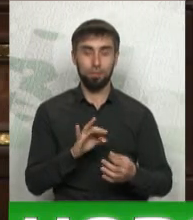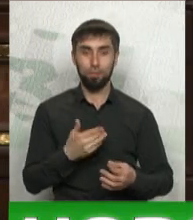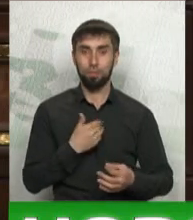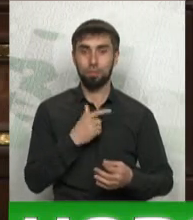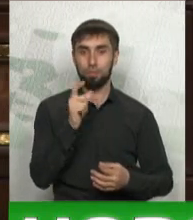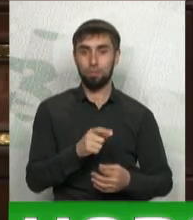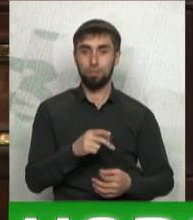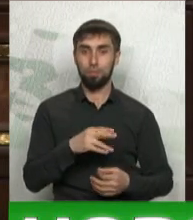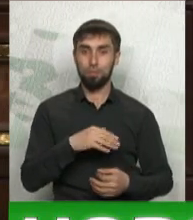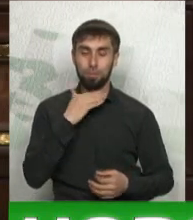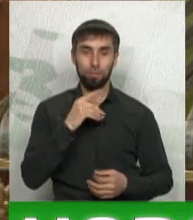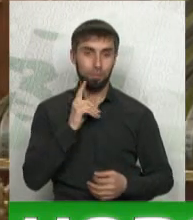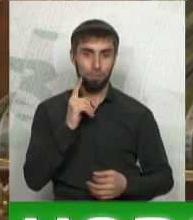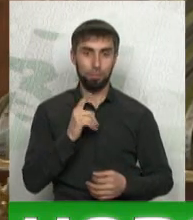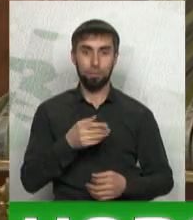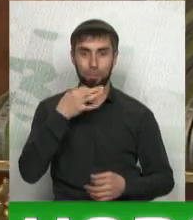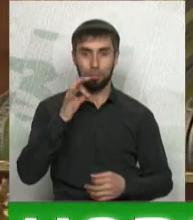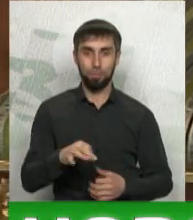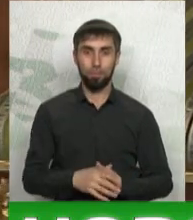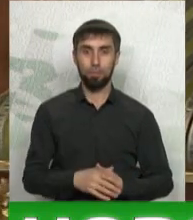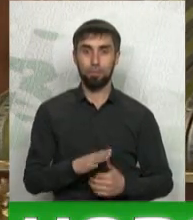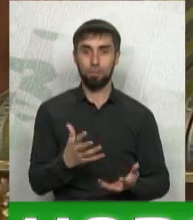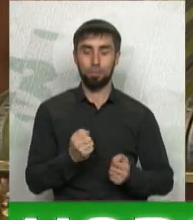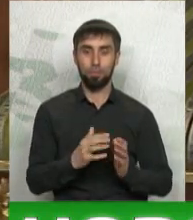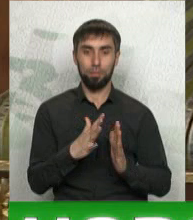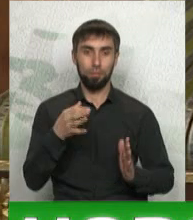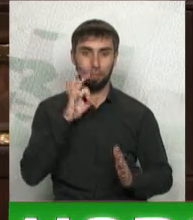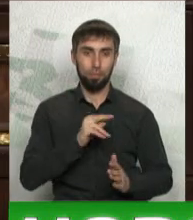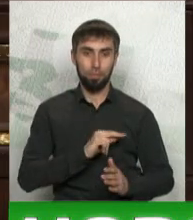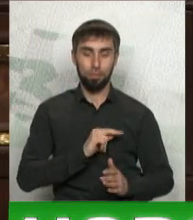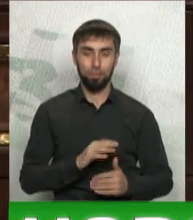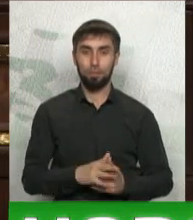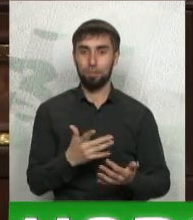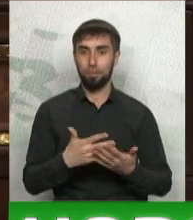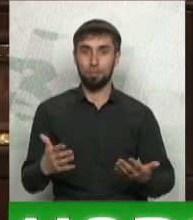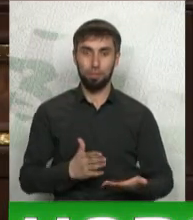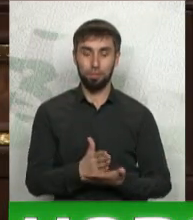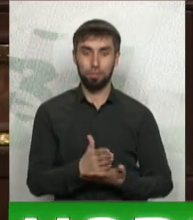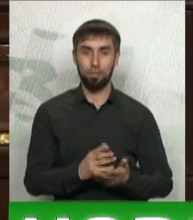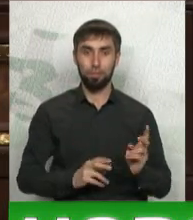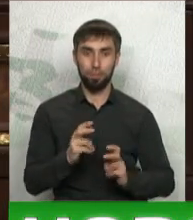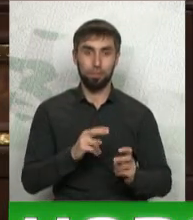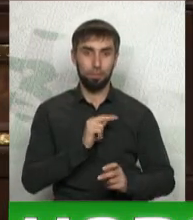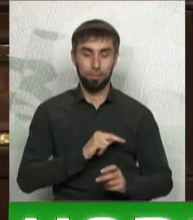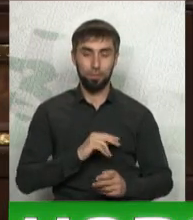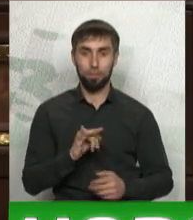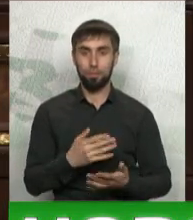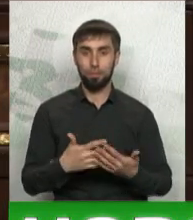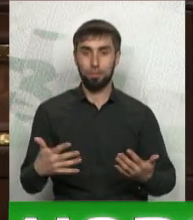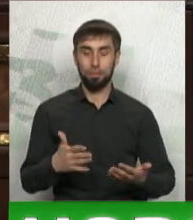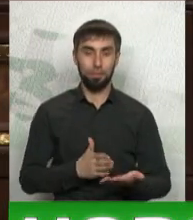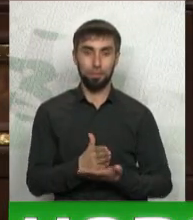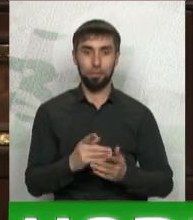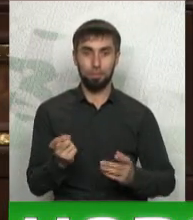человек достаточно молодой опытный получил большой опыт работы в разных отраслях промышленности работал и в разных отраслях